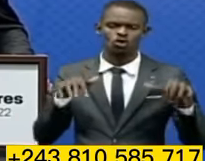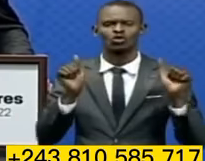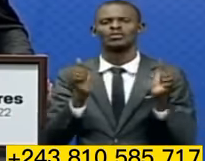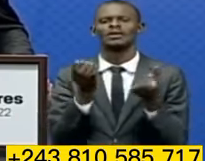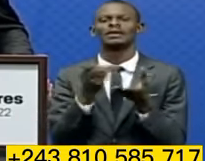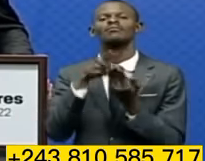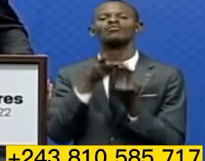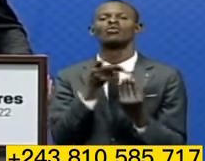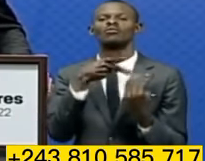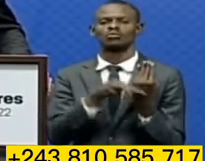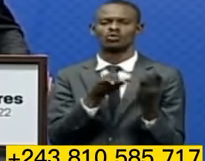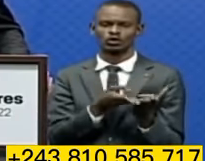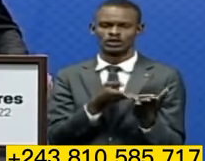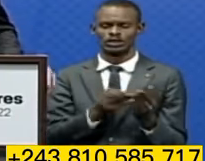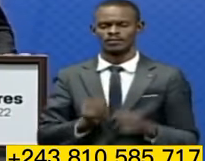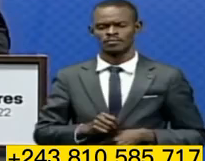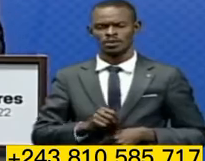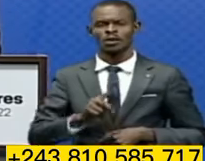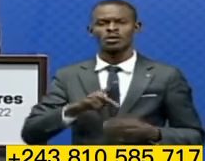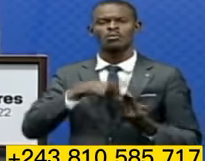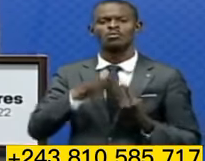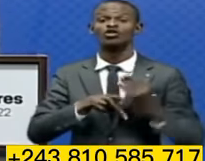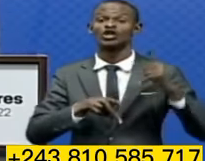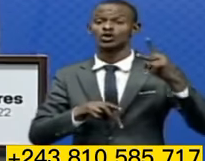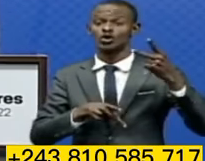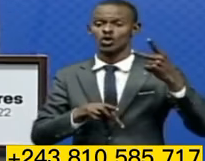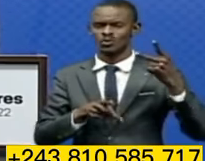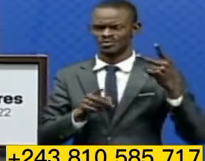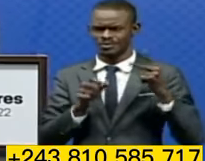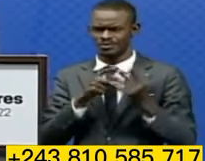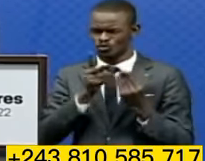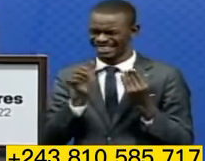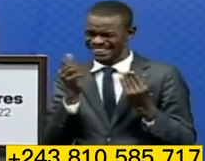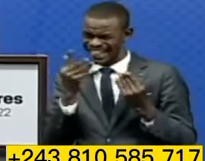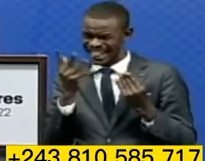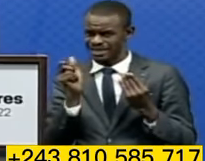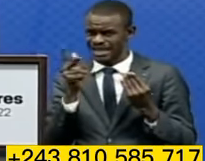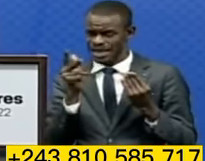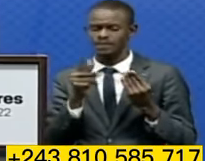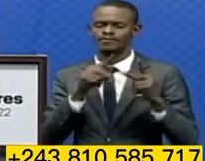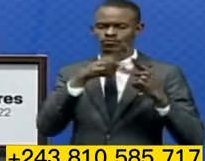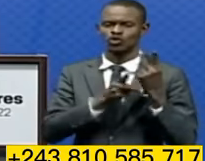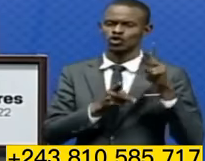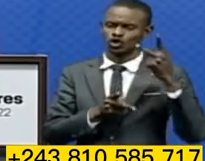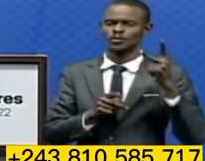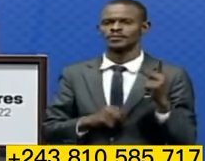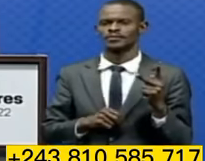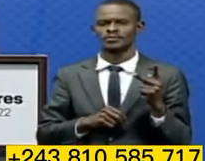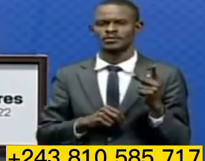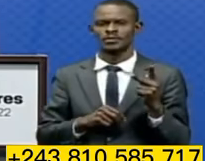de décret. 2. Projet d'ordonnance-loi portant autorisation de la prorogation de l'état de